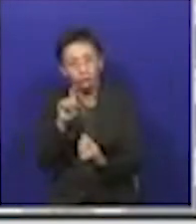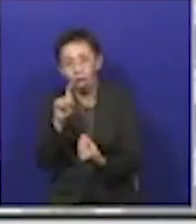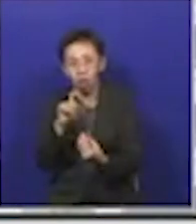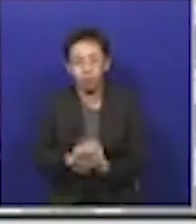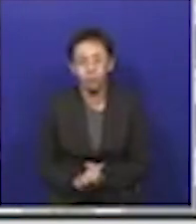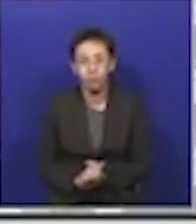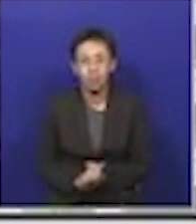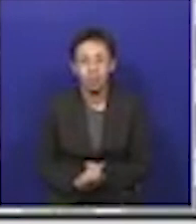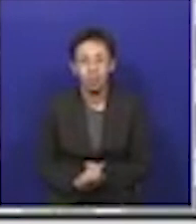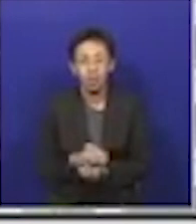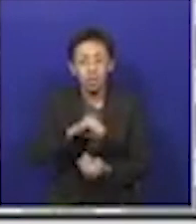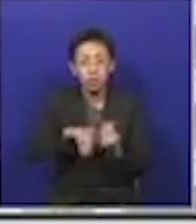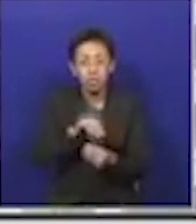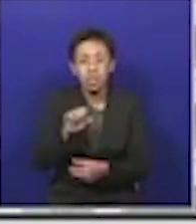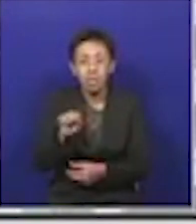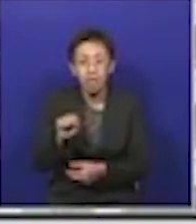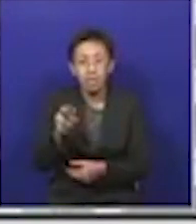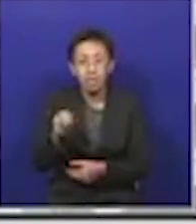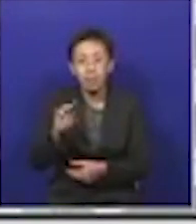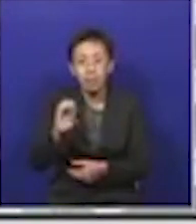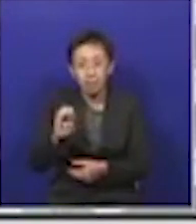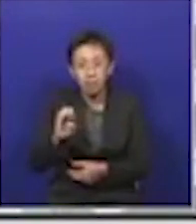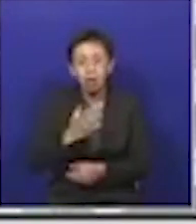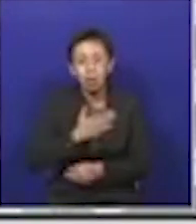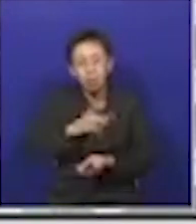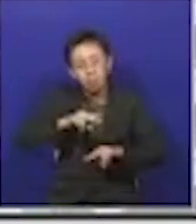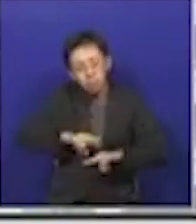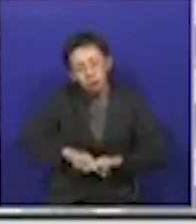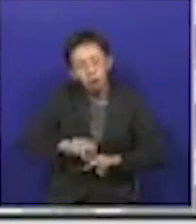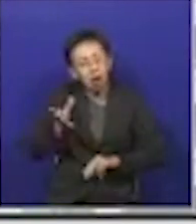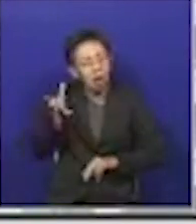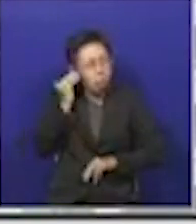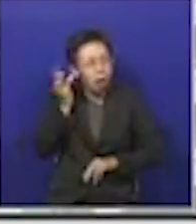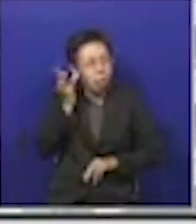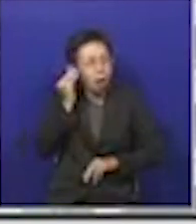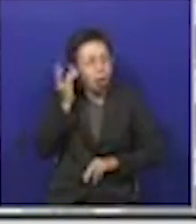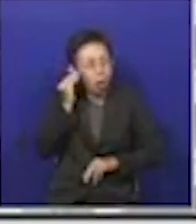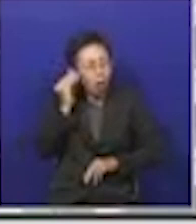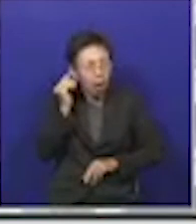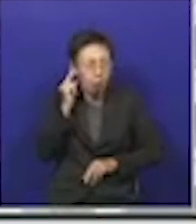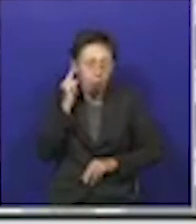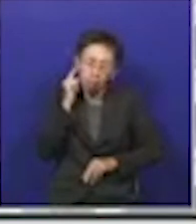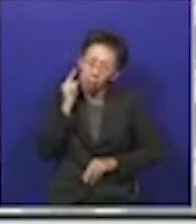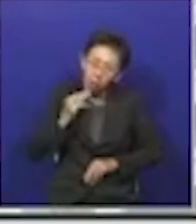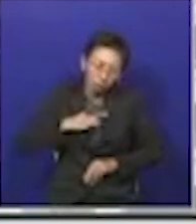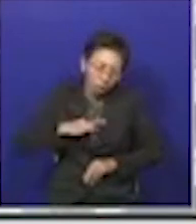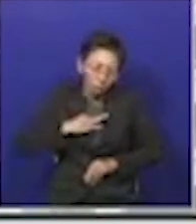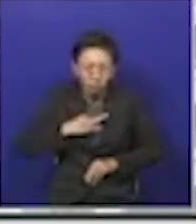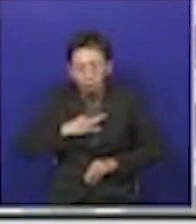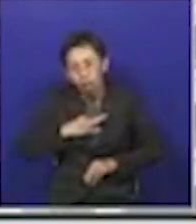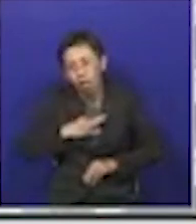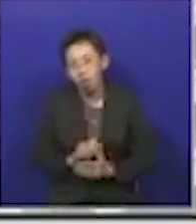แล้ว SME อ่ะฮะผมนั่งฟังเนี่ยนะจนหูจะตบละฮะผมพูดจริง